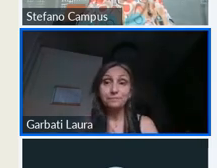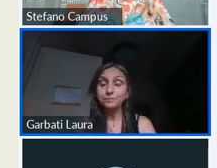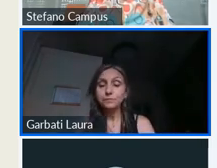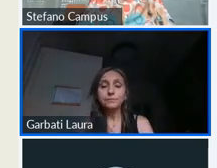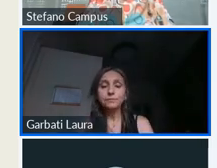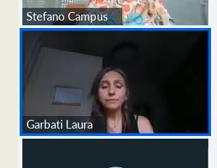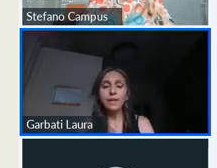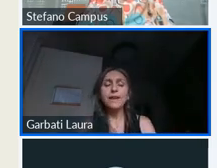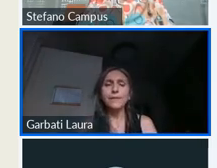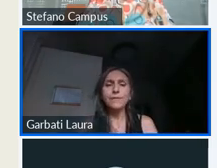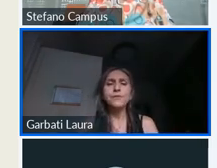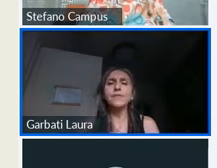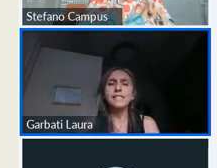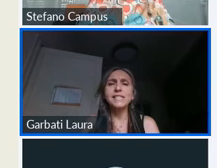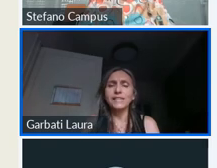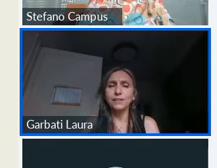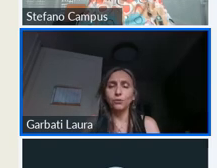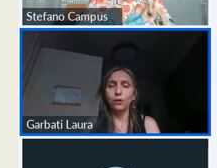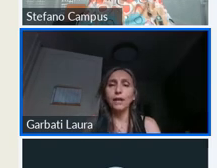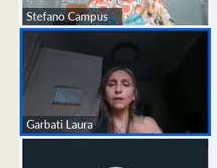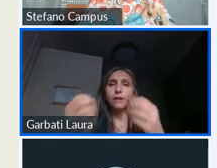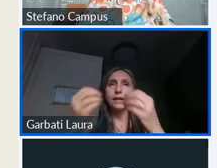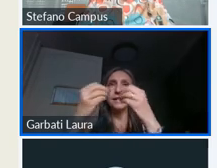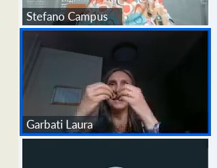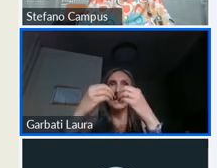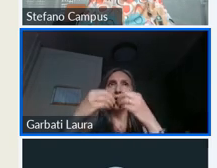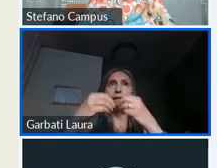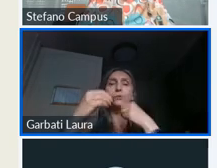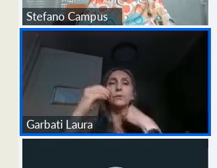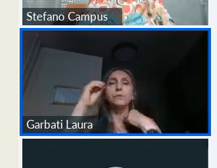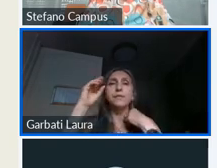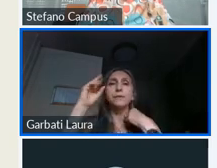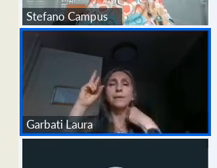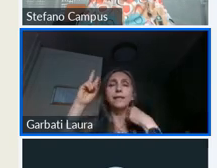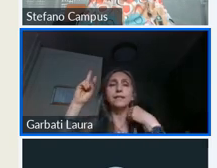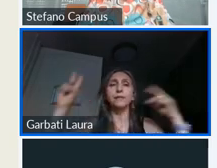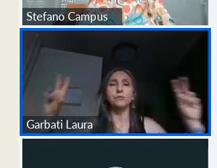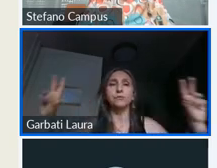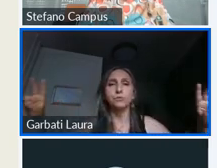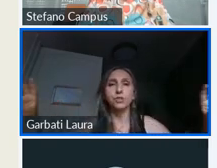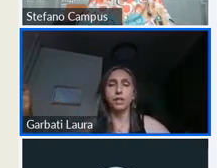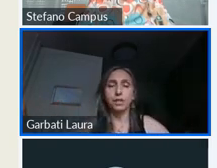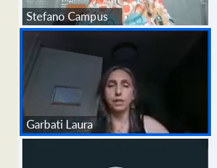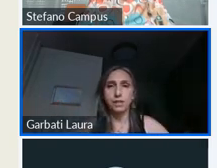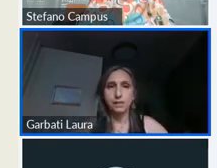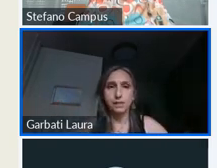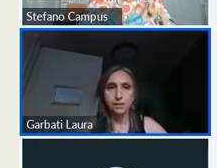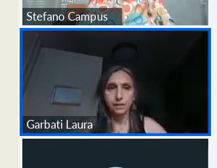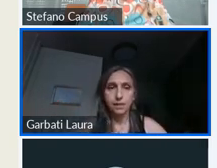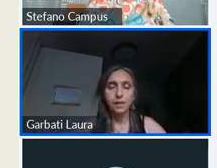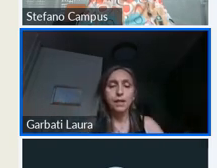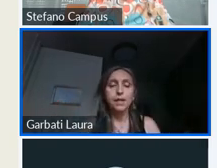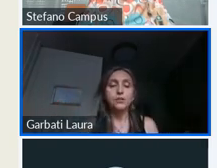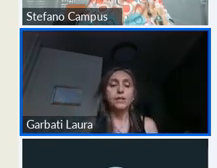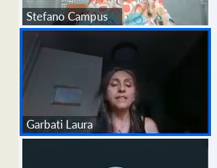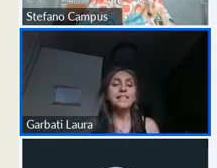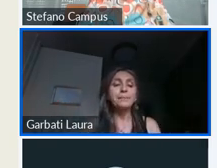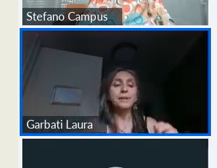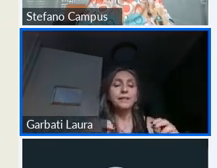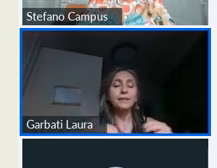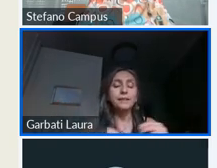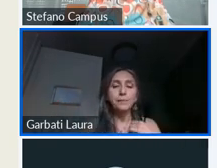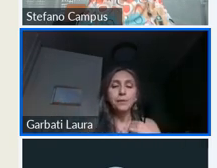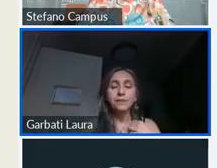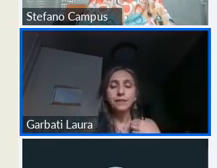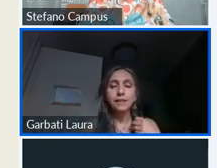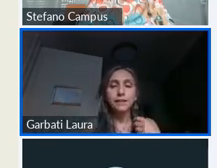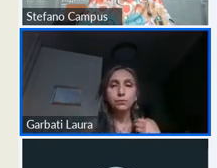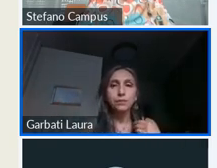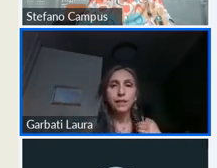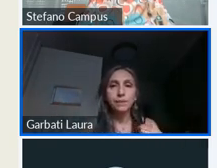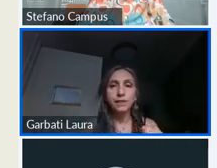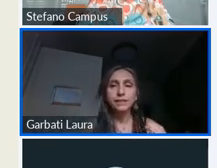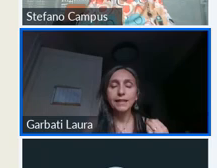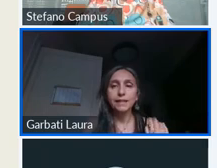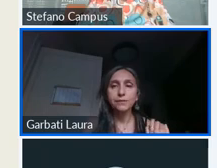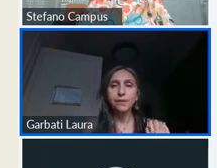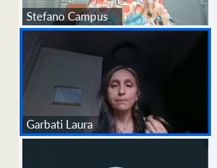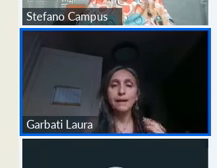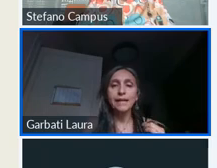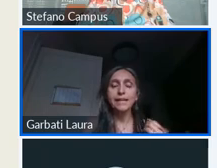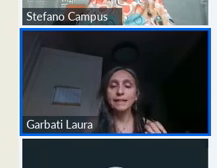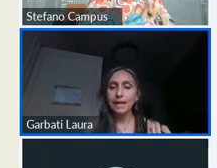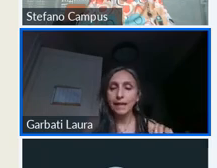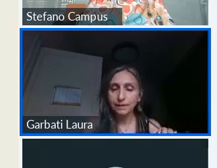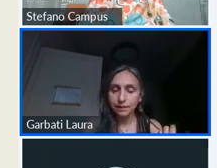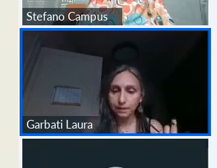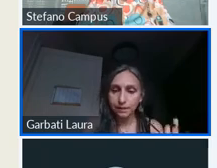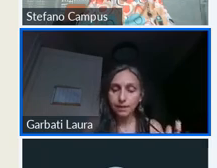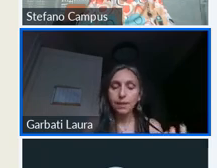online. Avevo investito, allora si è creato quello che parla diritto sui generis, cioè indipendentemente dalla tutelabilità di